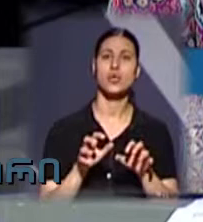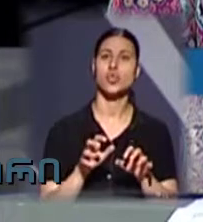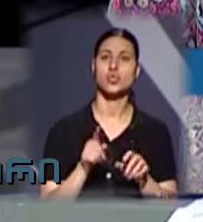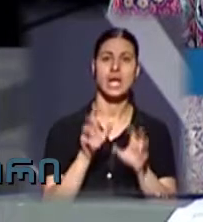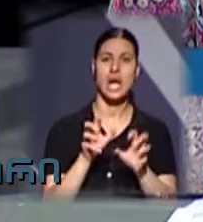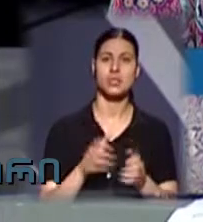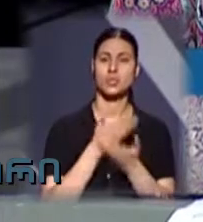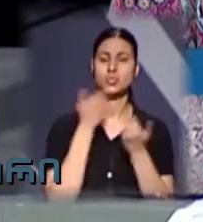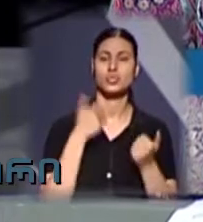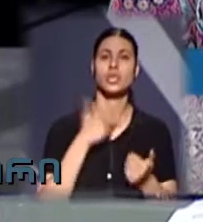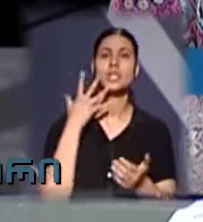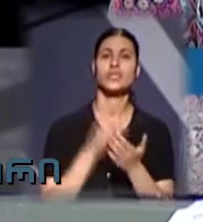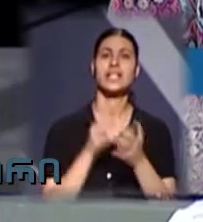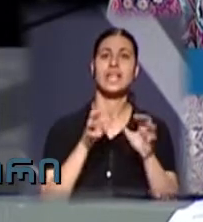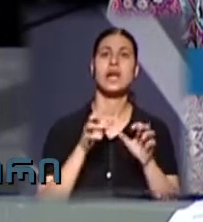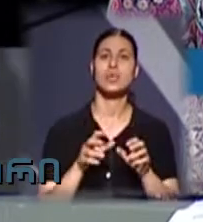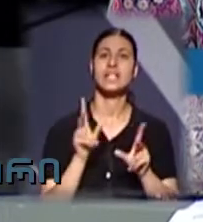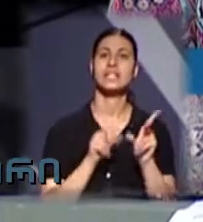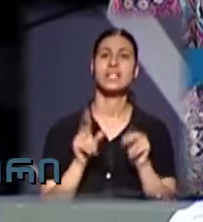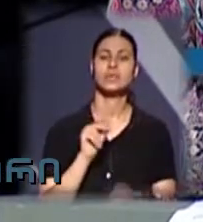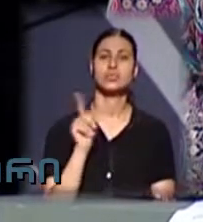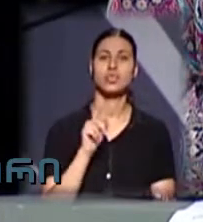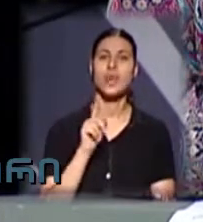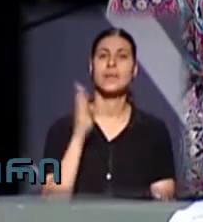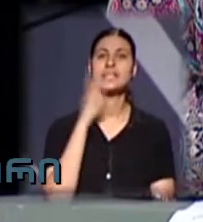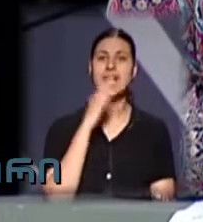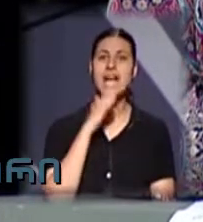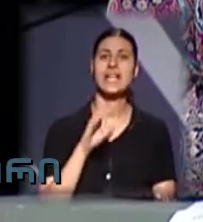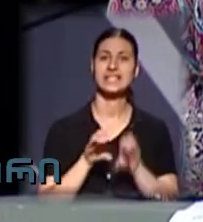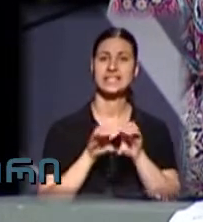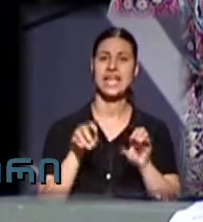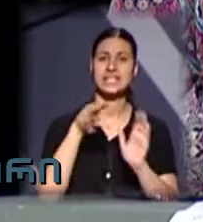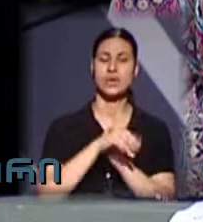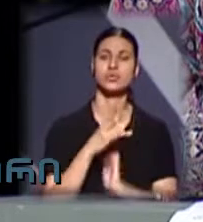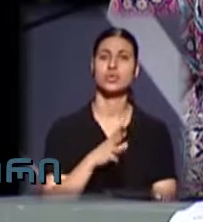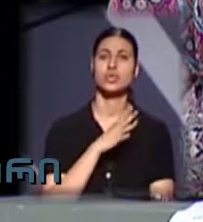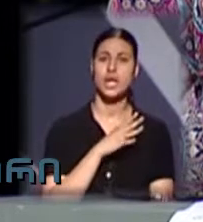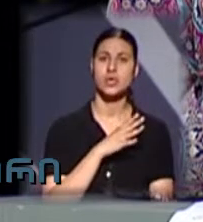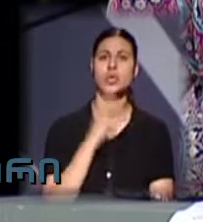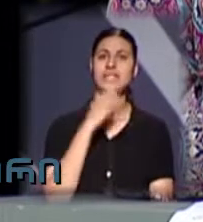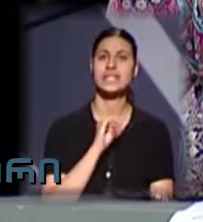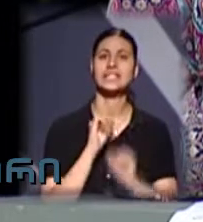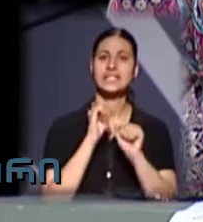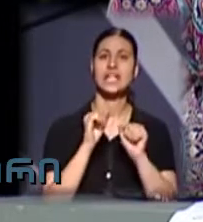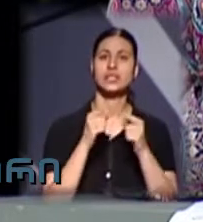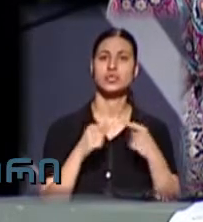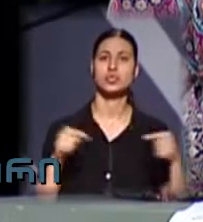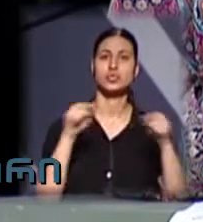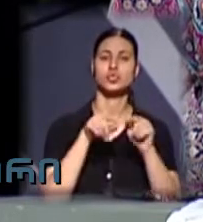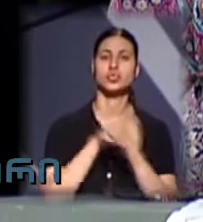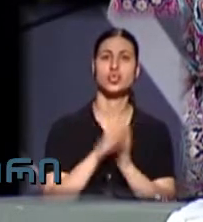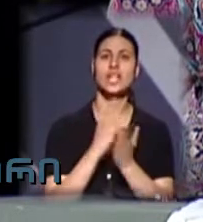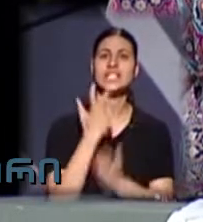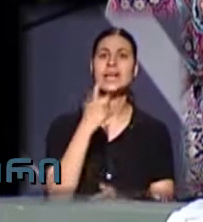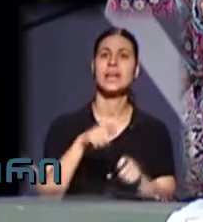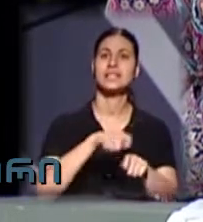კანონობს. ანუ ჩვენი კანონმდებლობა ითვალისწინებს, რომ წყალსაცავს უნდა ქონდეს წყლის დაცვის ზონა, რომელიც შეადგენს 300